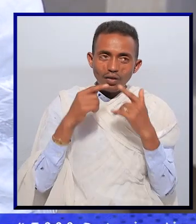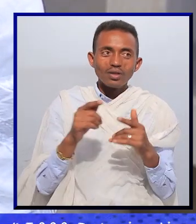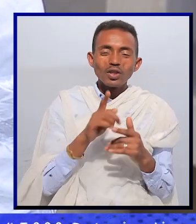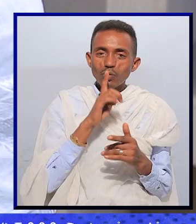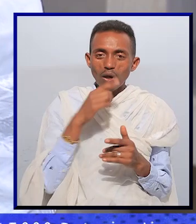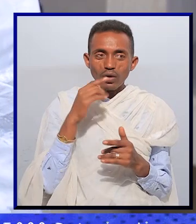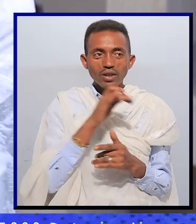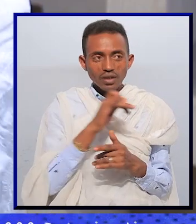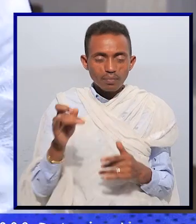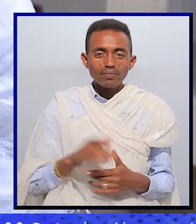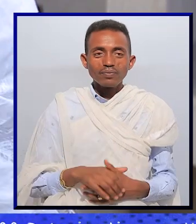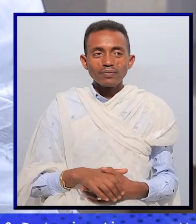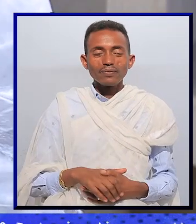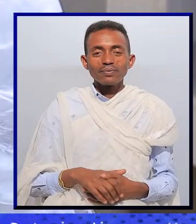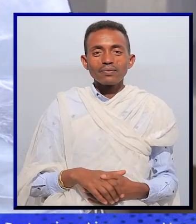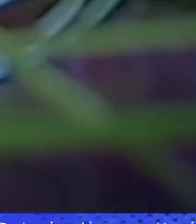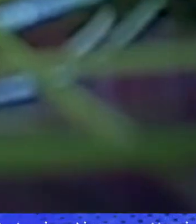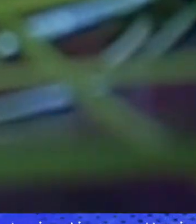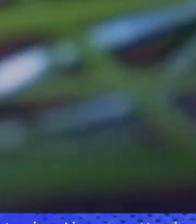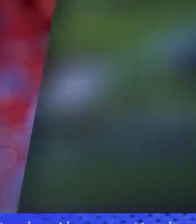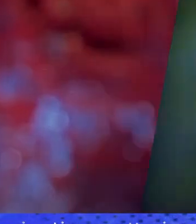ነህቴን ወከልኩ ብዬ ዝም አልኩኝና እየቀመሱ